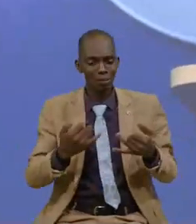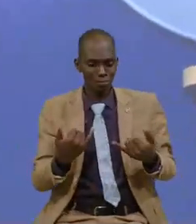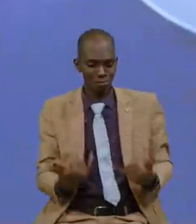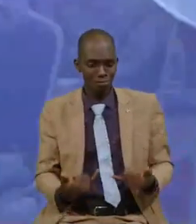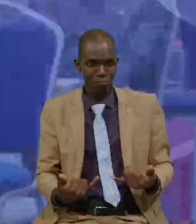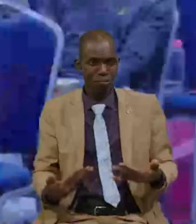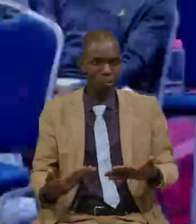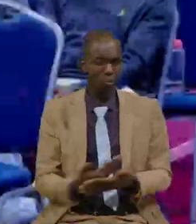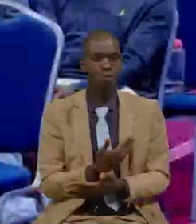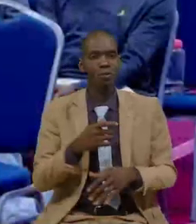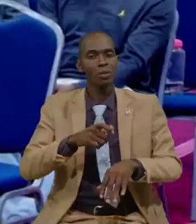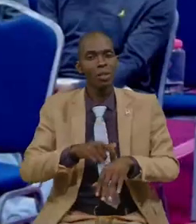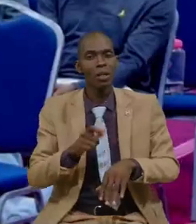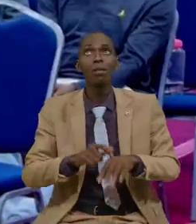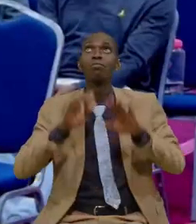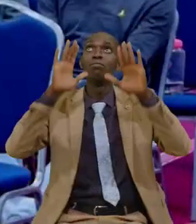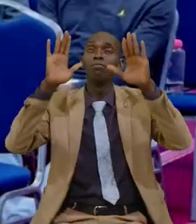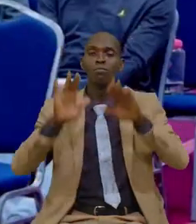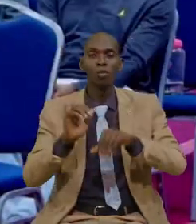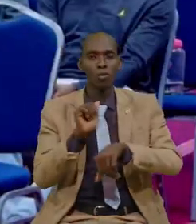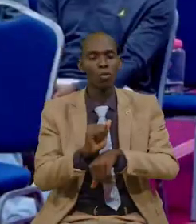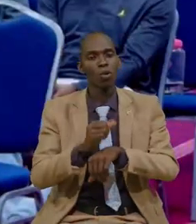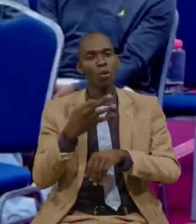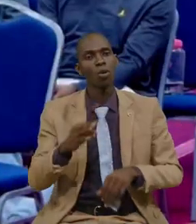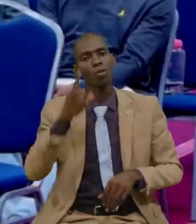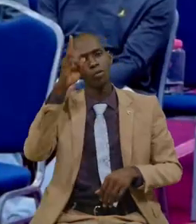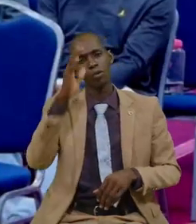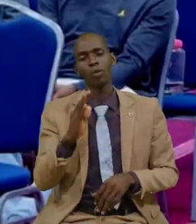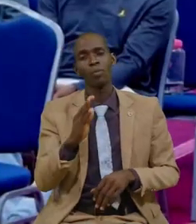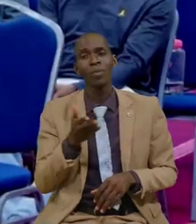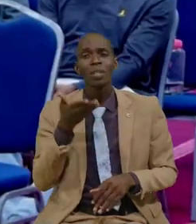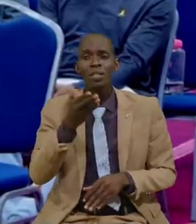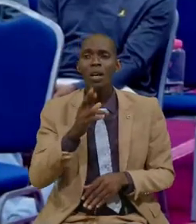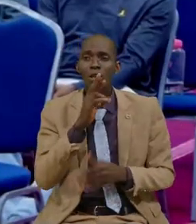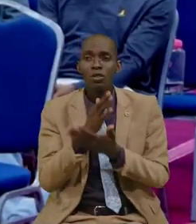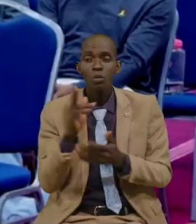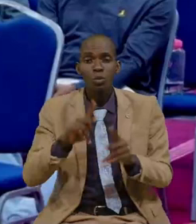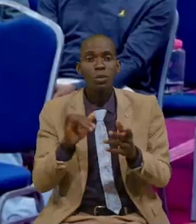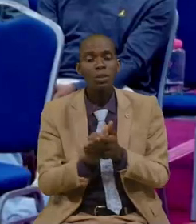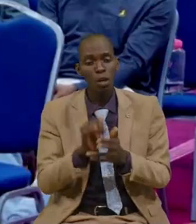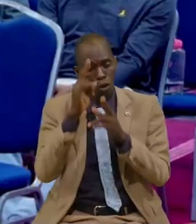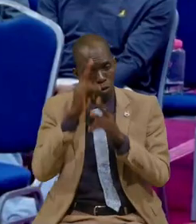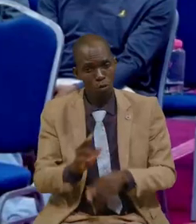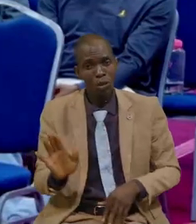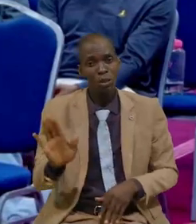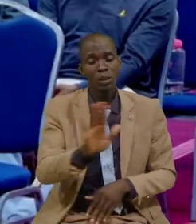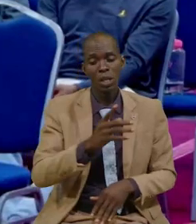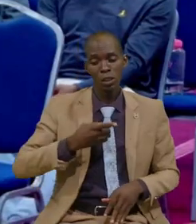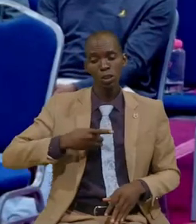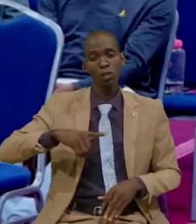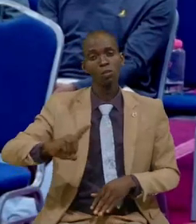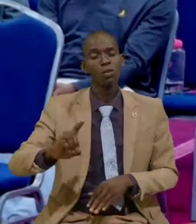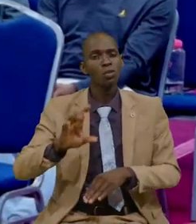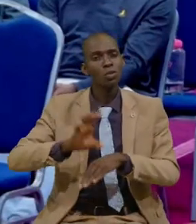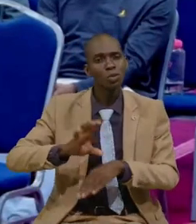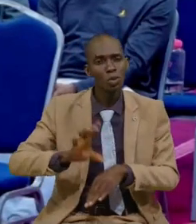la manifestation présente de la puissance de Dieu. Il y a des gens qui honorent leur dénomination